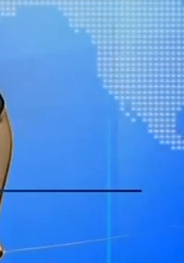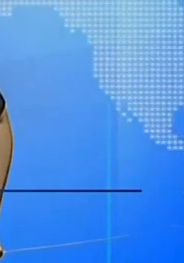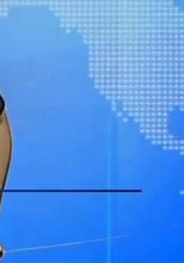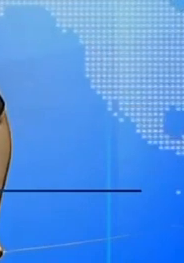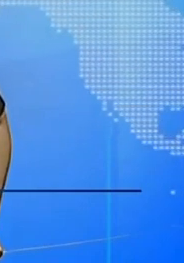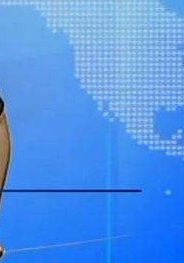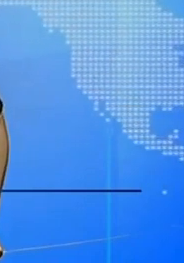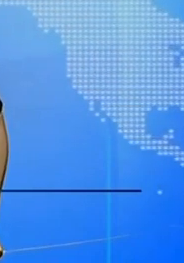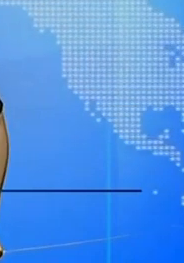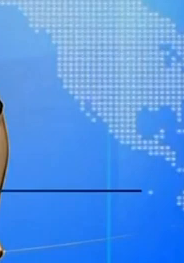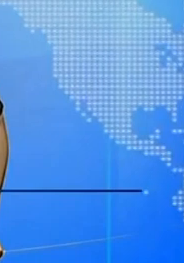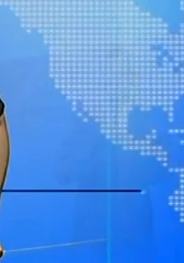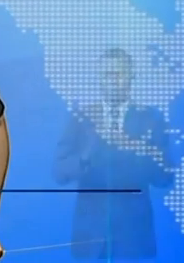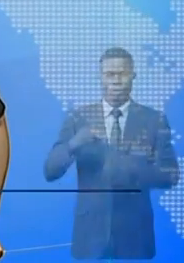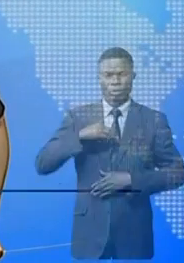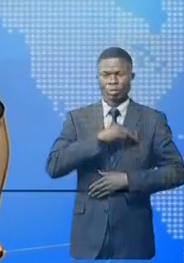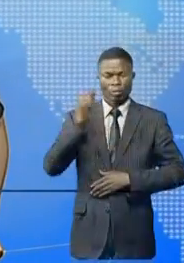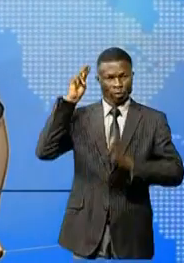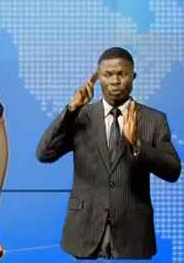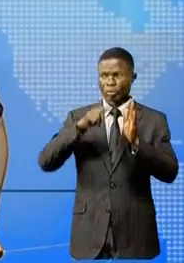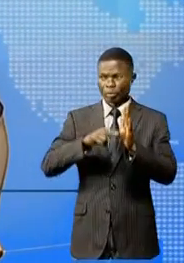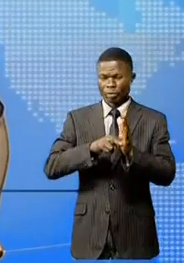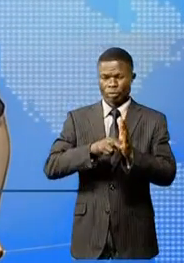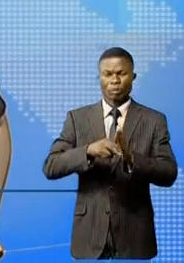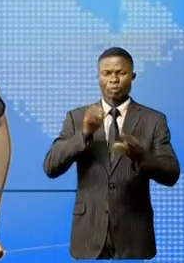presse congolaise avec le membre du gouvernement au cours d'un